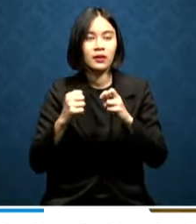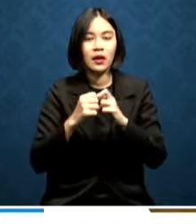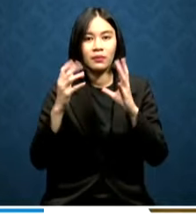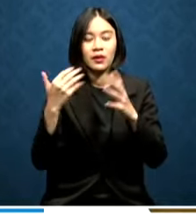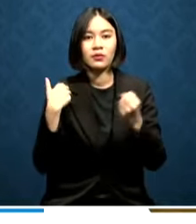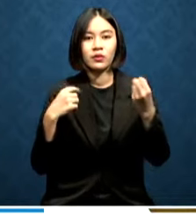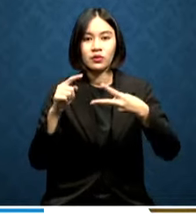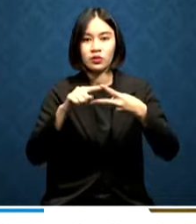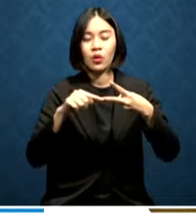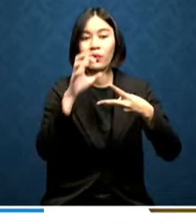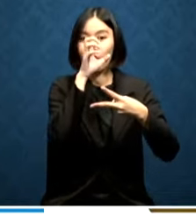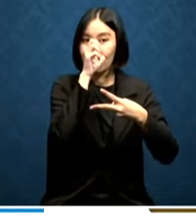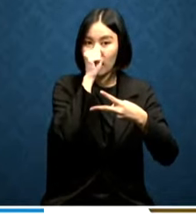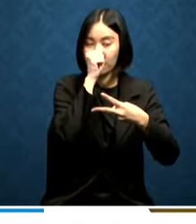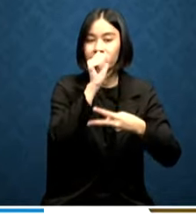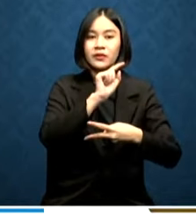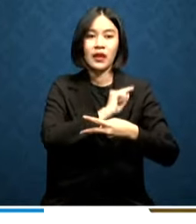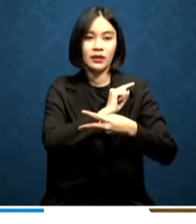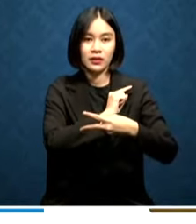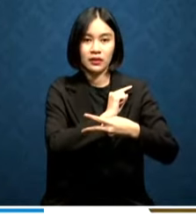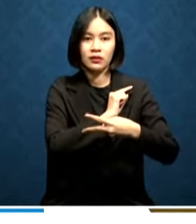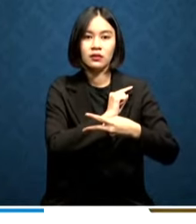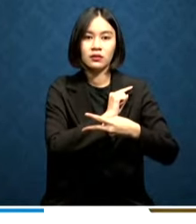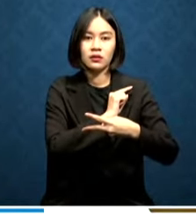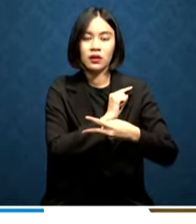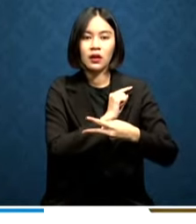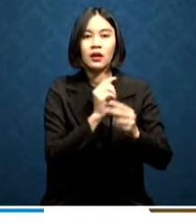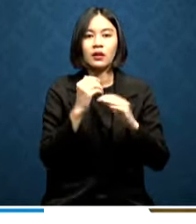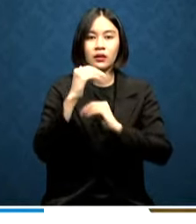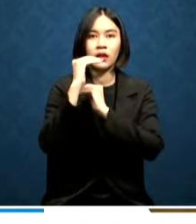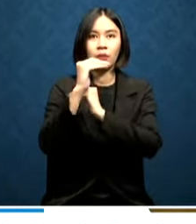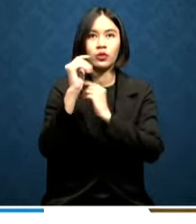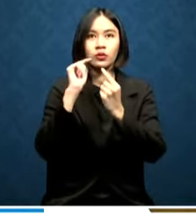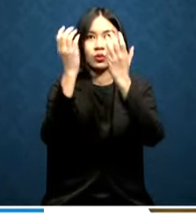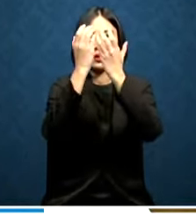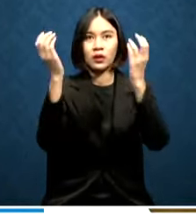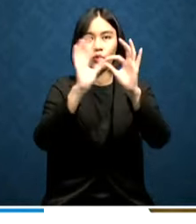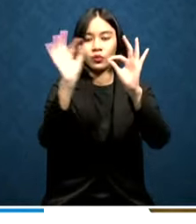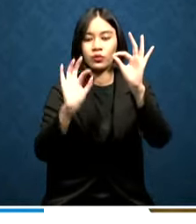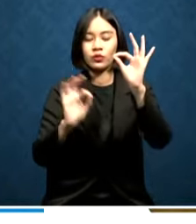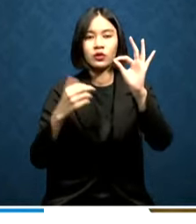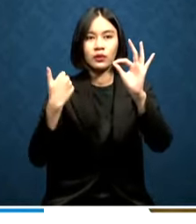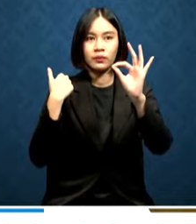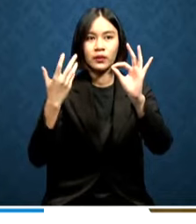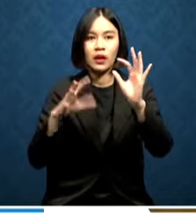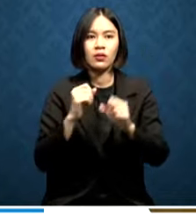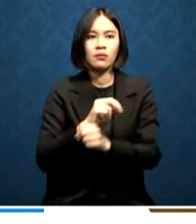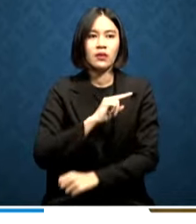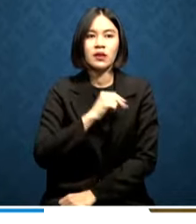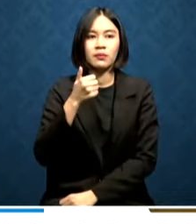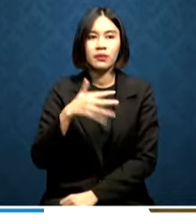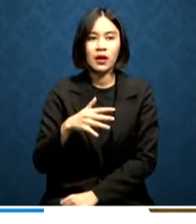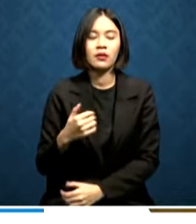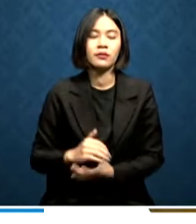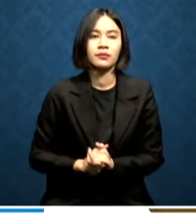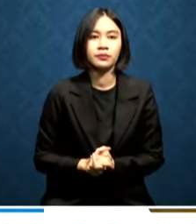างทั้งที่ต้องเป็นความลับและเป็นหน้าที่เนี่ยมันเป็นสิ่งที่กำหนดอยู่แล้วนู่นเราไม่มีอาจจะทำเป็นอย่างอื่นได้ก็เลยต้องยังเป็นแบบนั้น